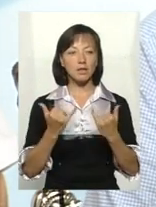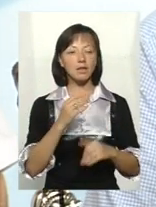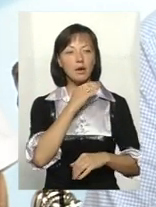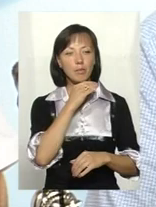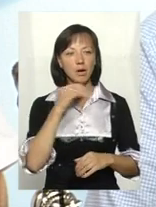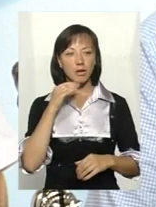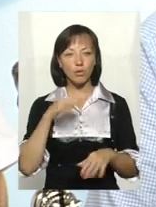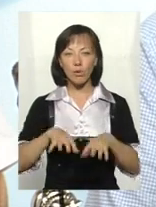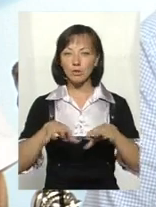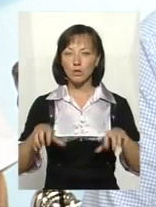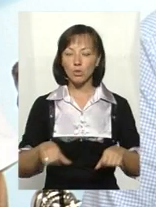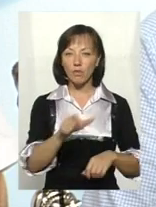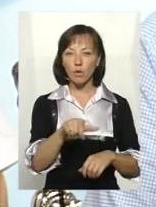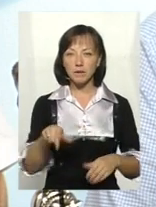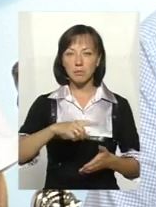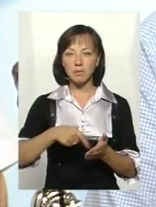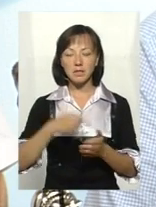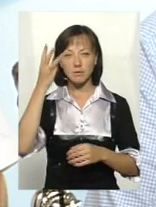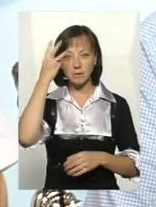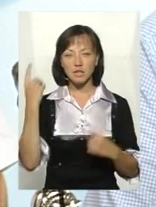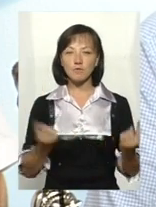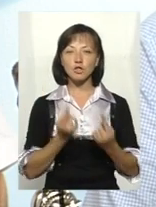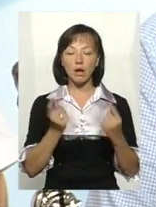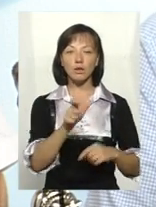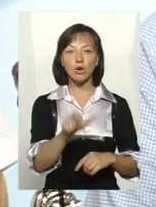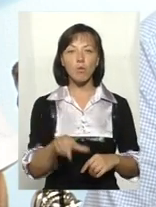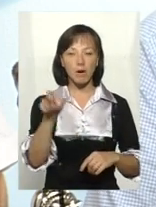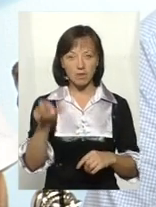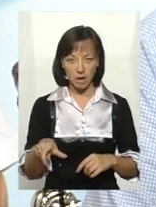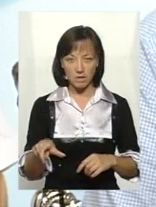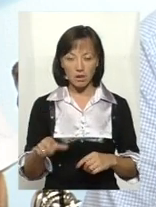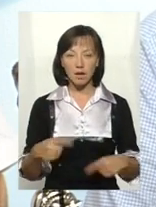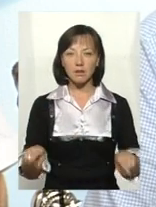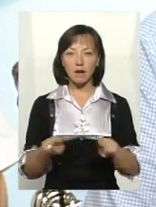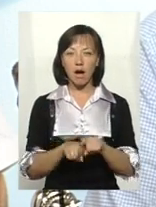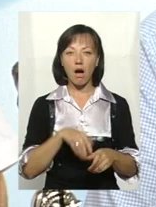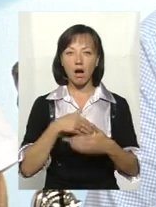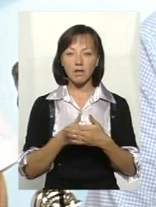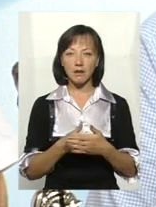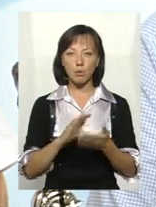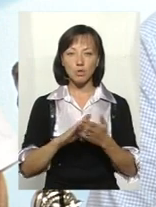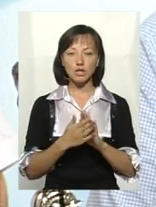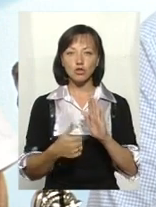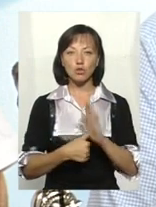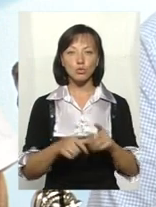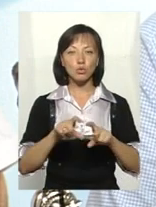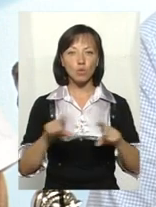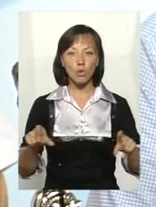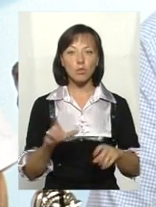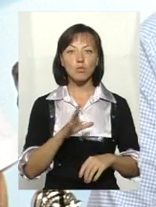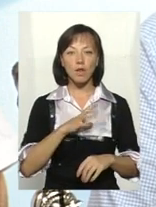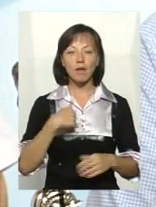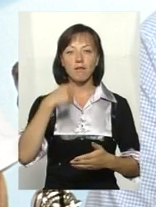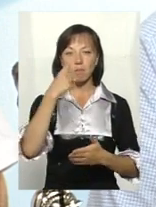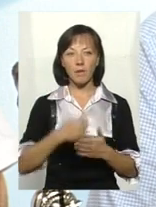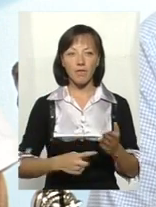посадових осіб міста Хмельницького, для звичайних пересічних громадян, така активна позиція 6-ї школи була, я